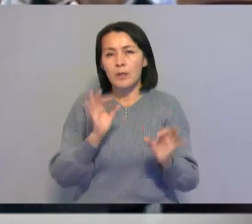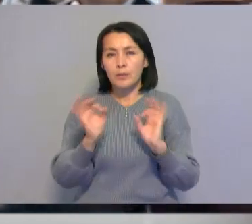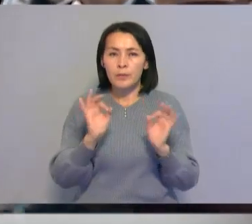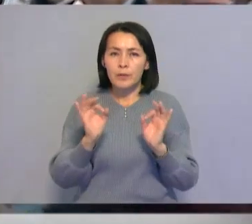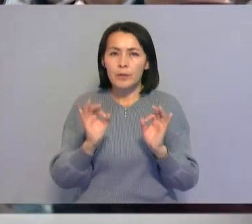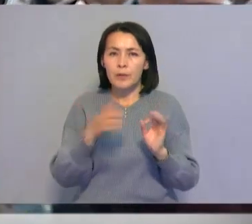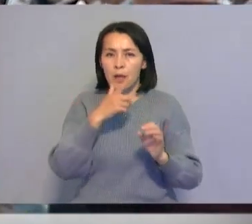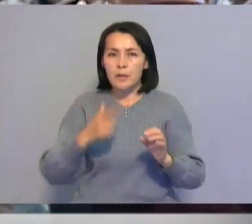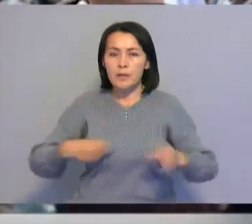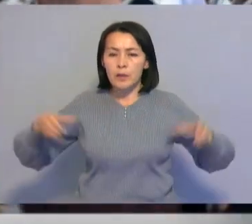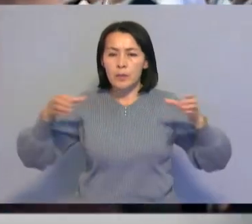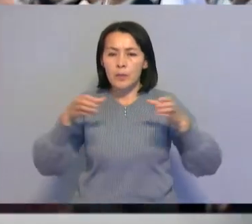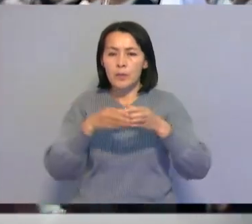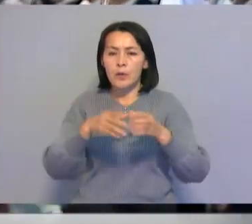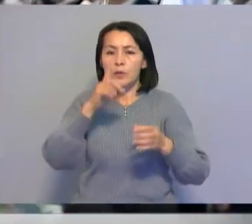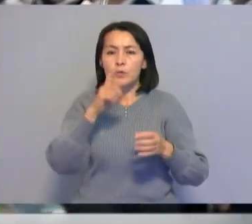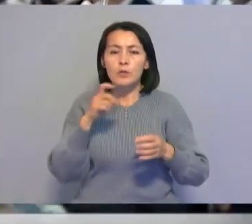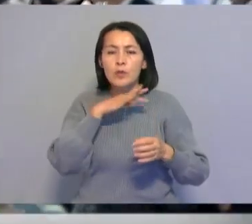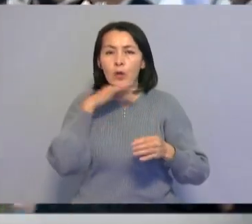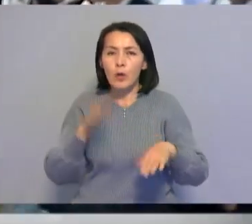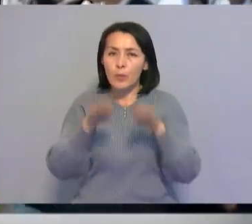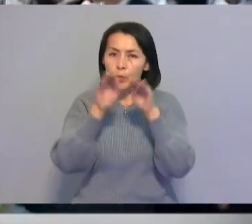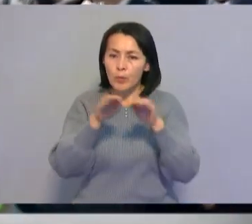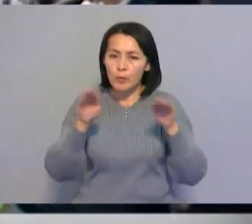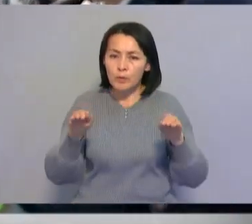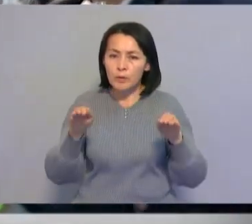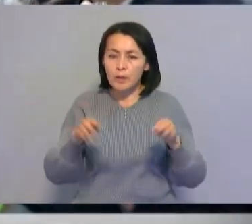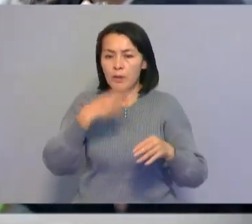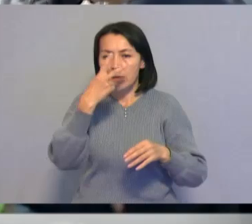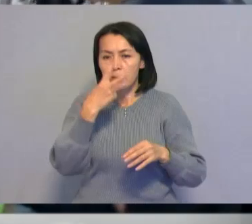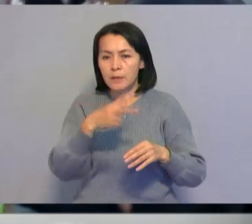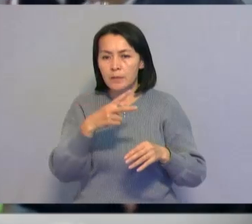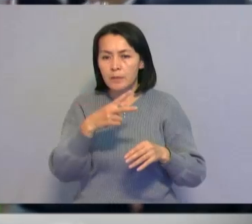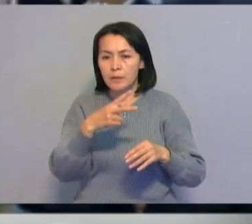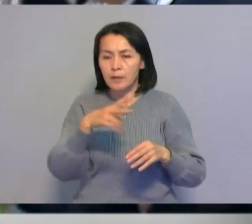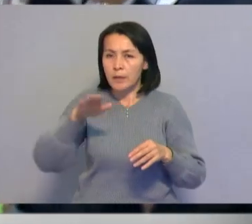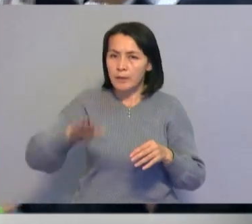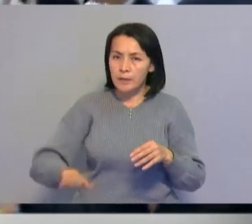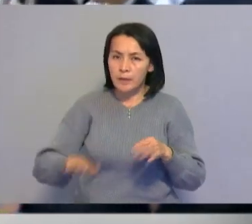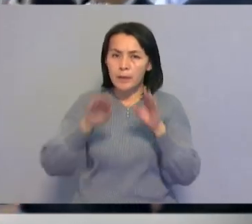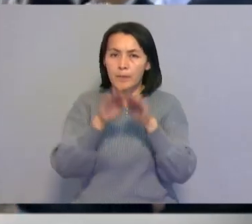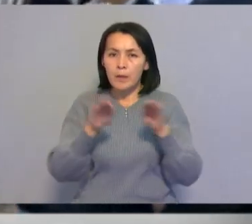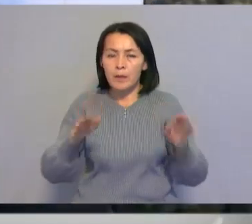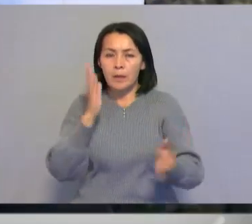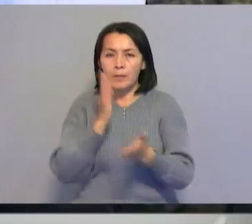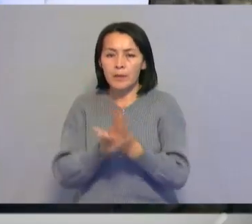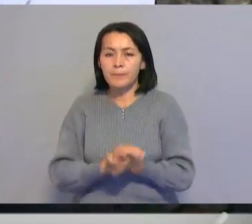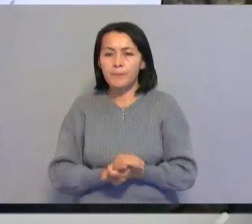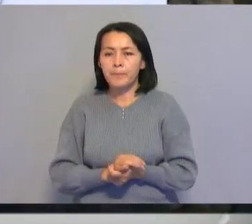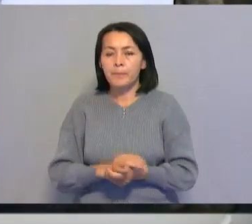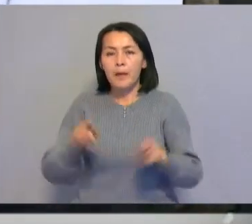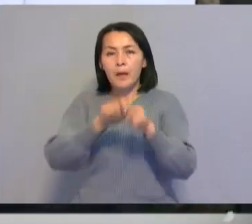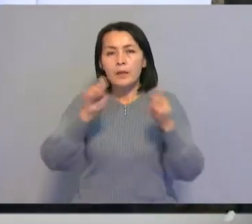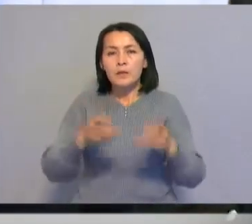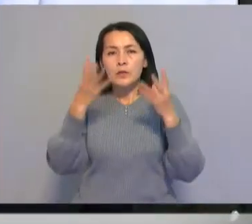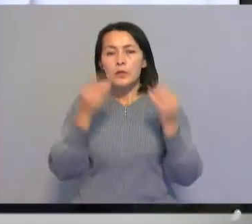қазір әскери бөлім аумағында 100-ден астам оқушы, 20 шақты балабақша тәрбиеленушісі жүр. Ашық есік